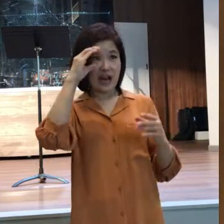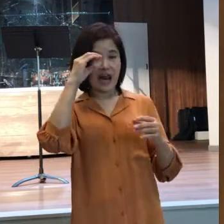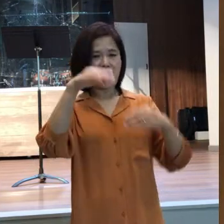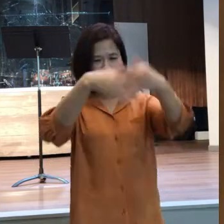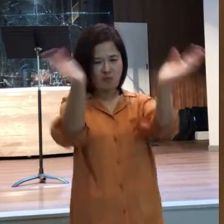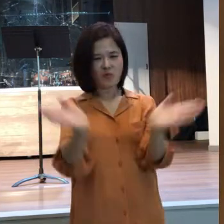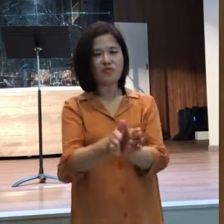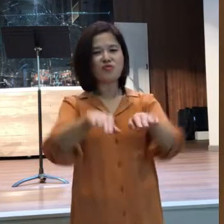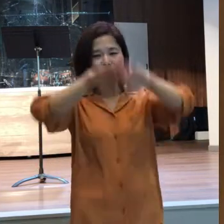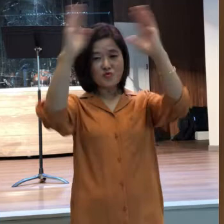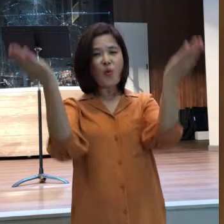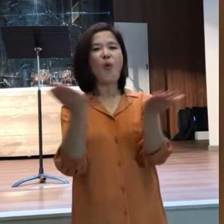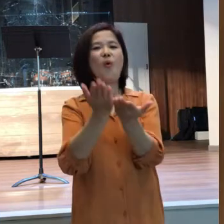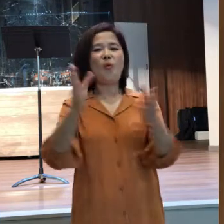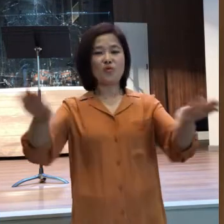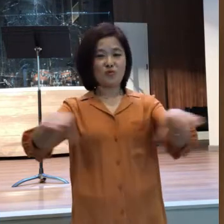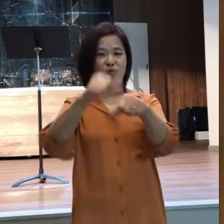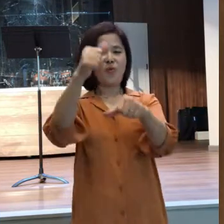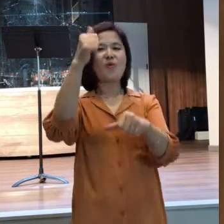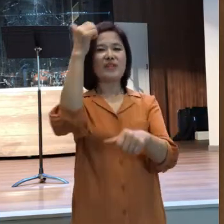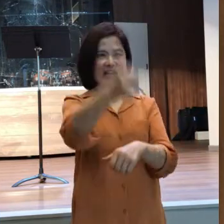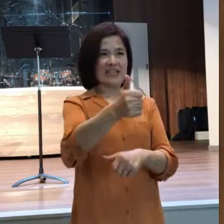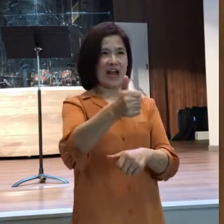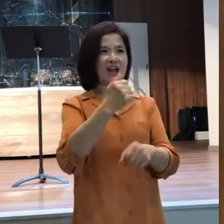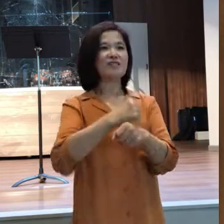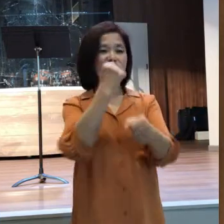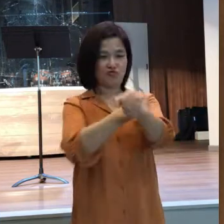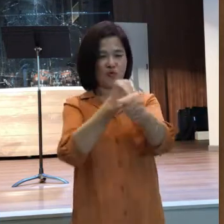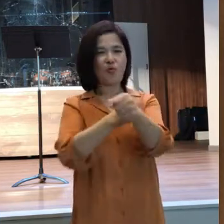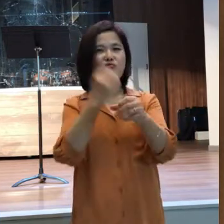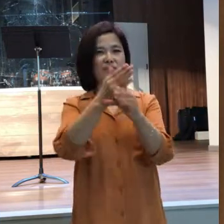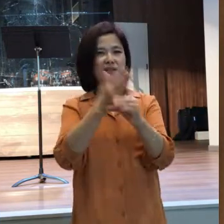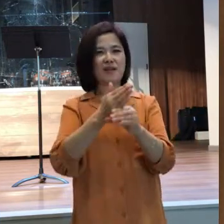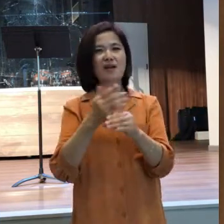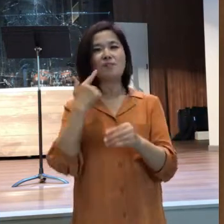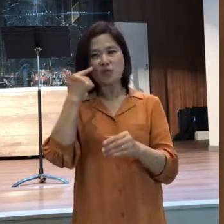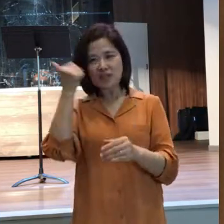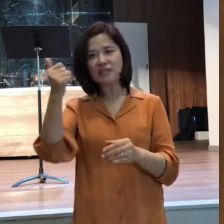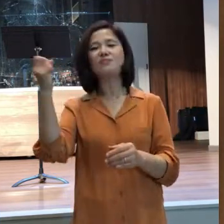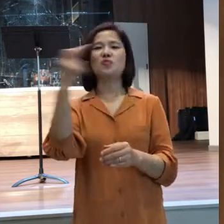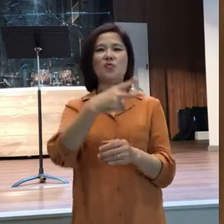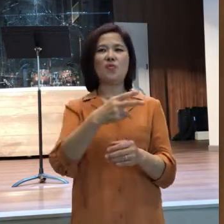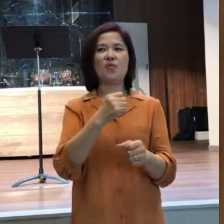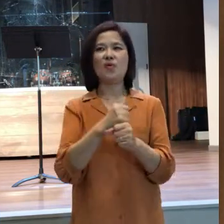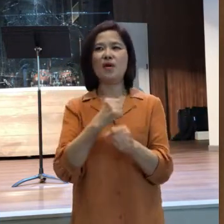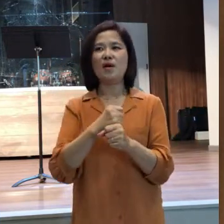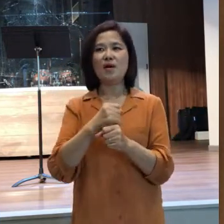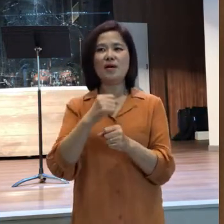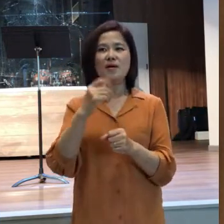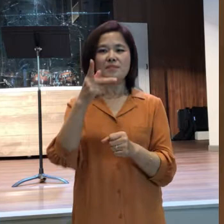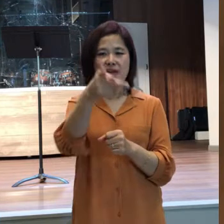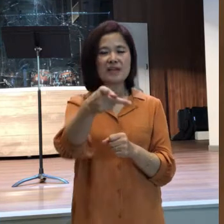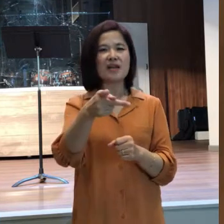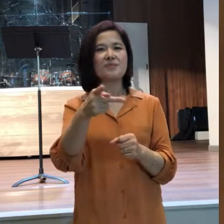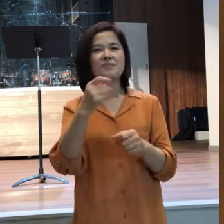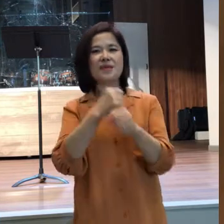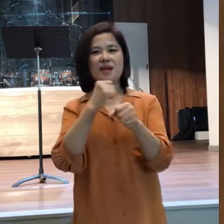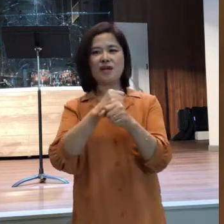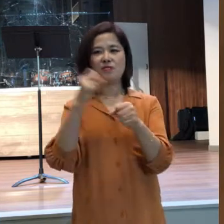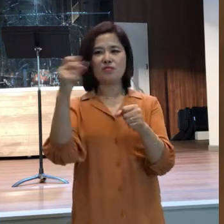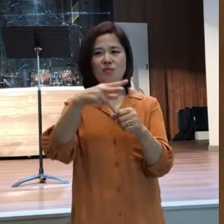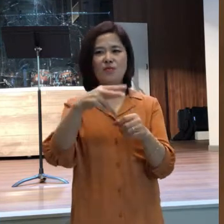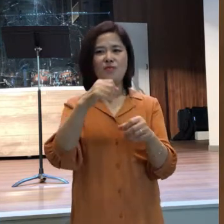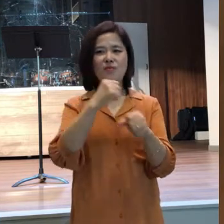선교단 총단장으로 수고를 하고 계십니다. 목회자일 뿐만 아니라 필라델피아